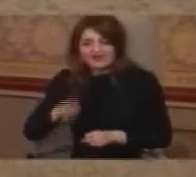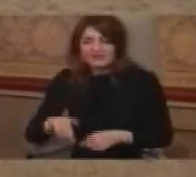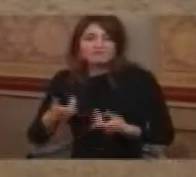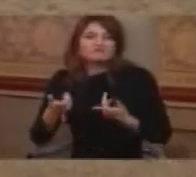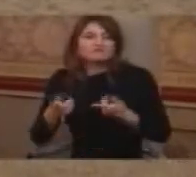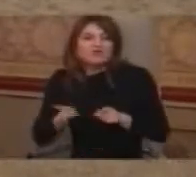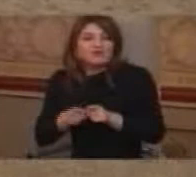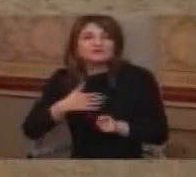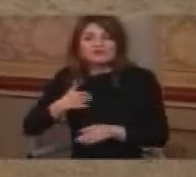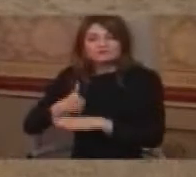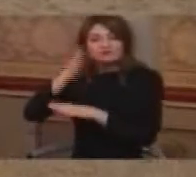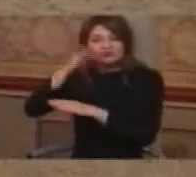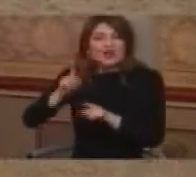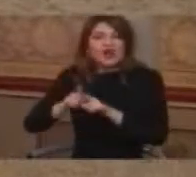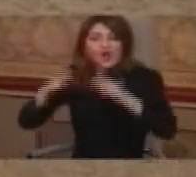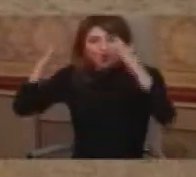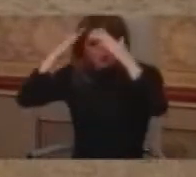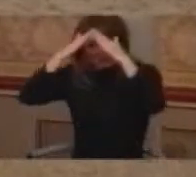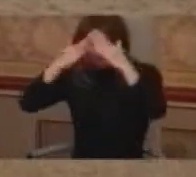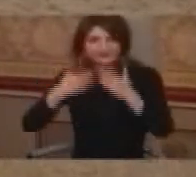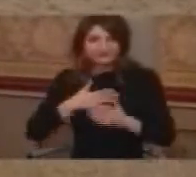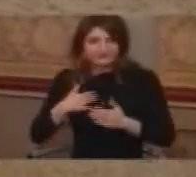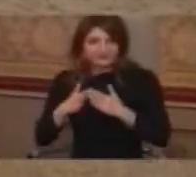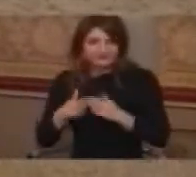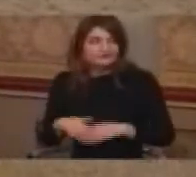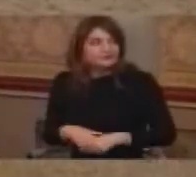glavom. I za kraj.